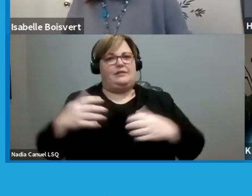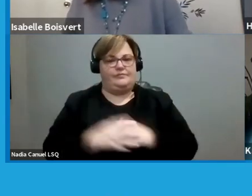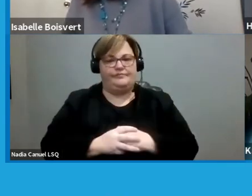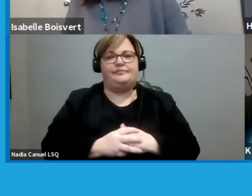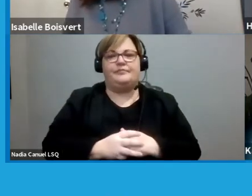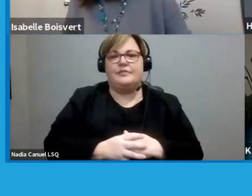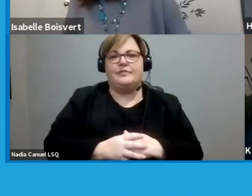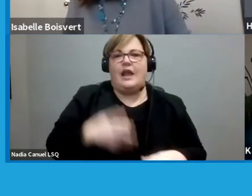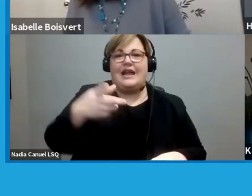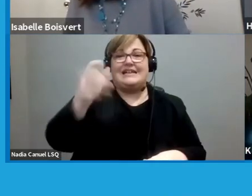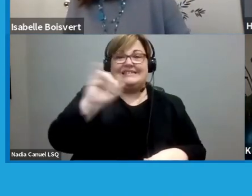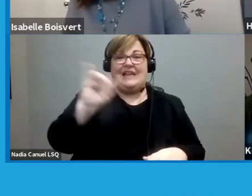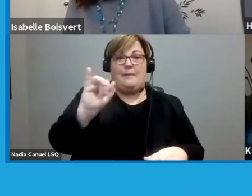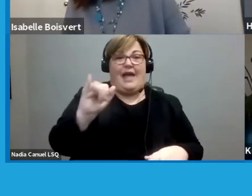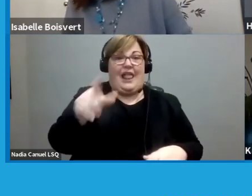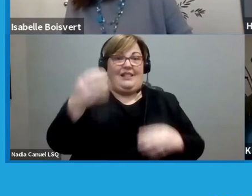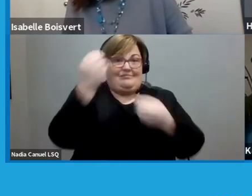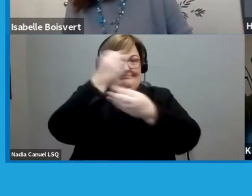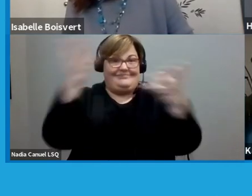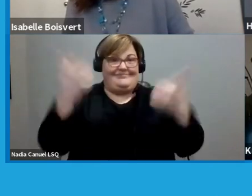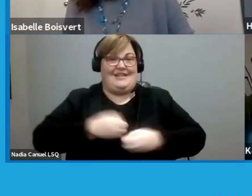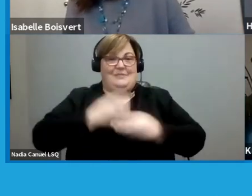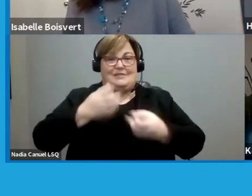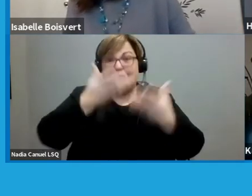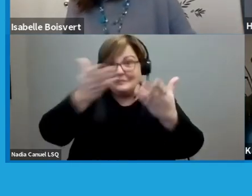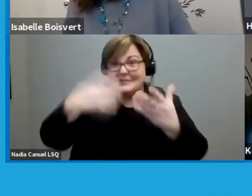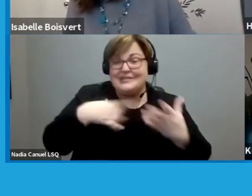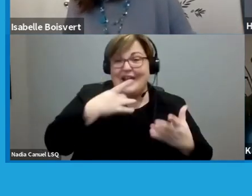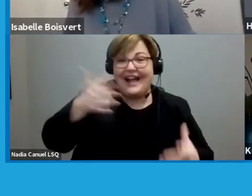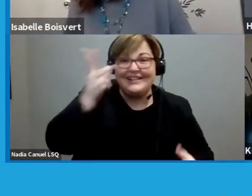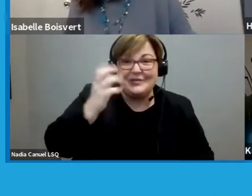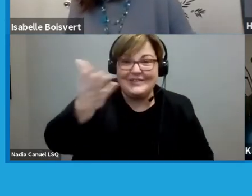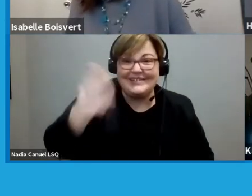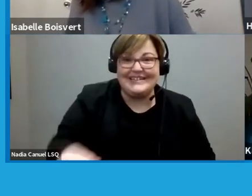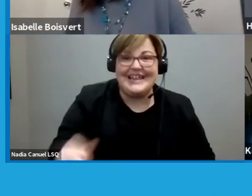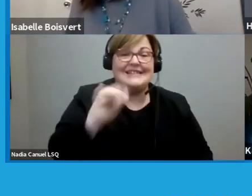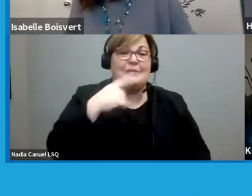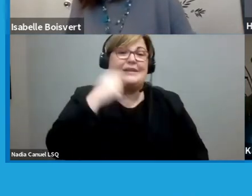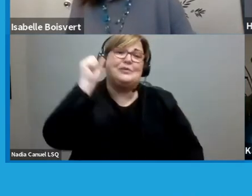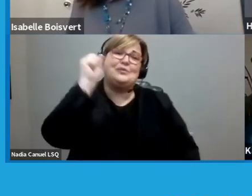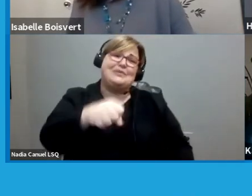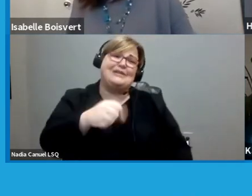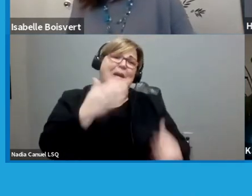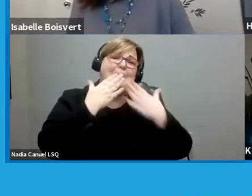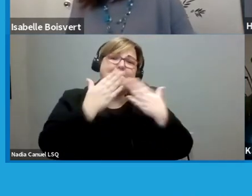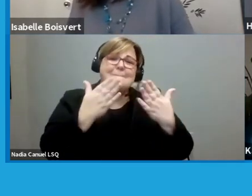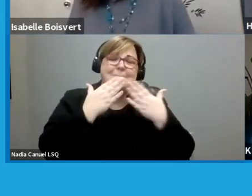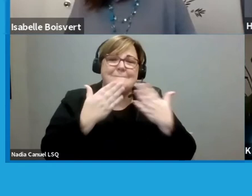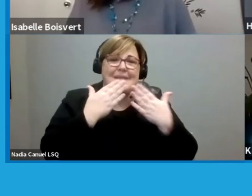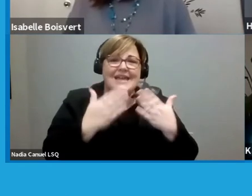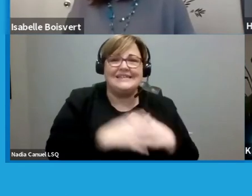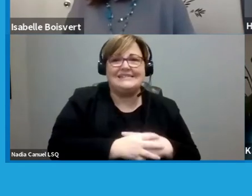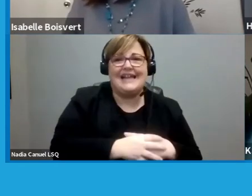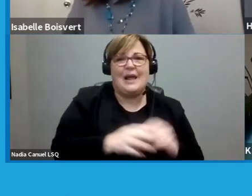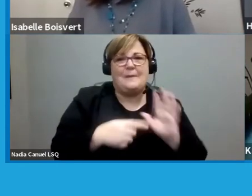sa présentation. J'ai très hâte de l'entendre. Isabelle? Oui, merci. Merci de l'invitation. Je